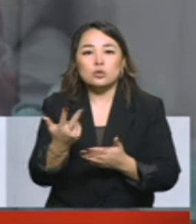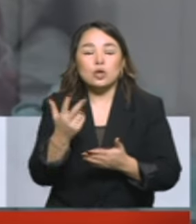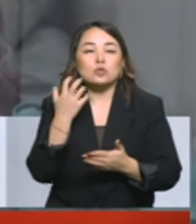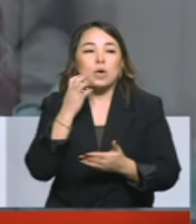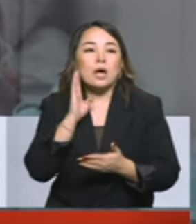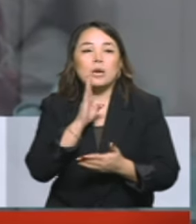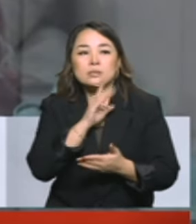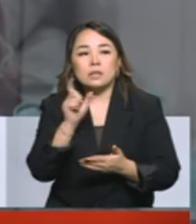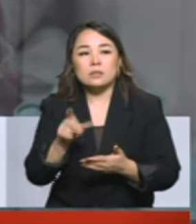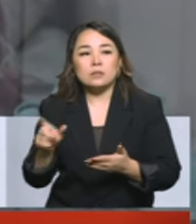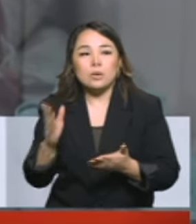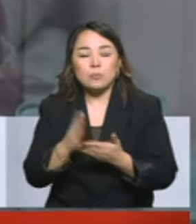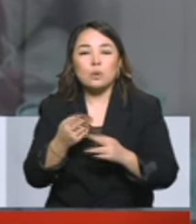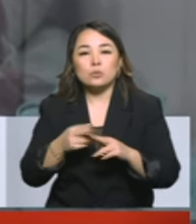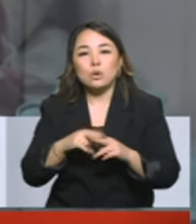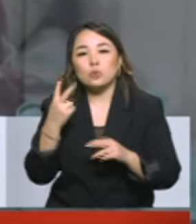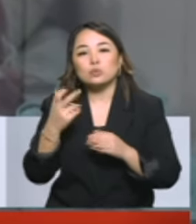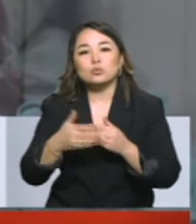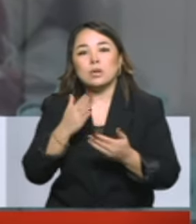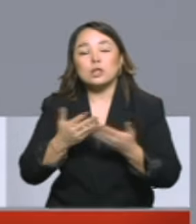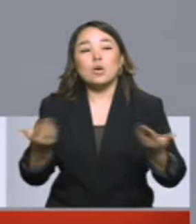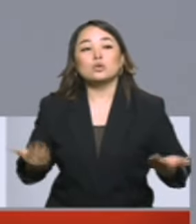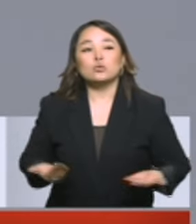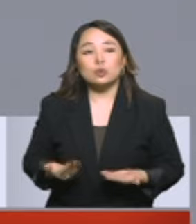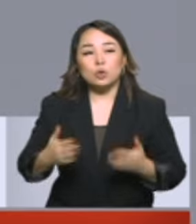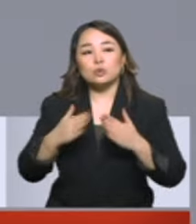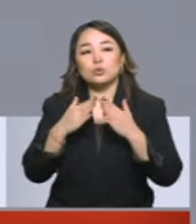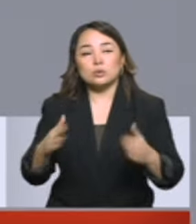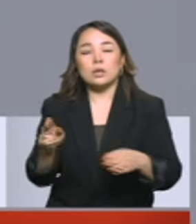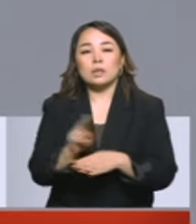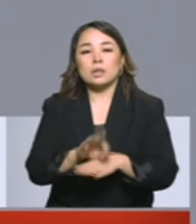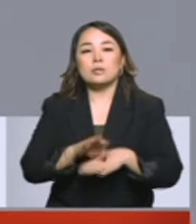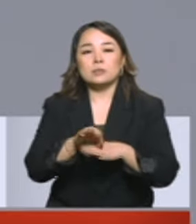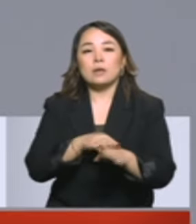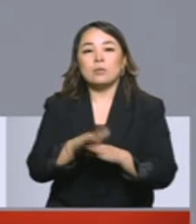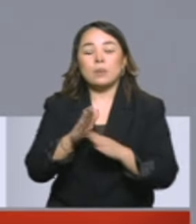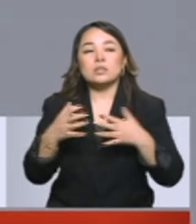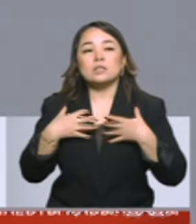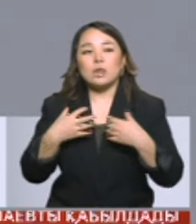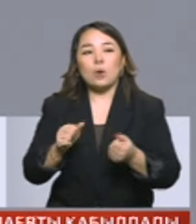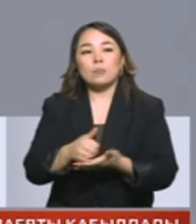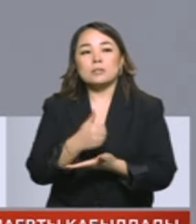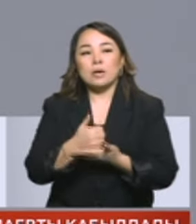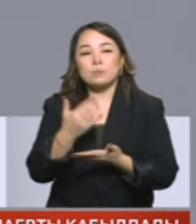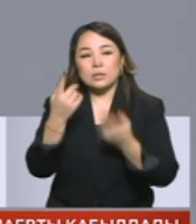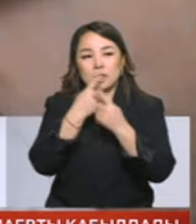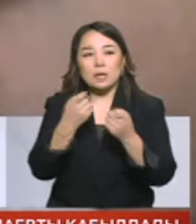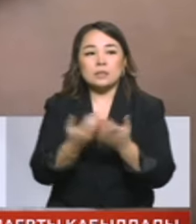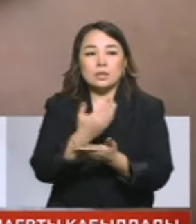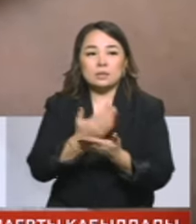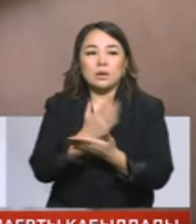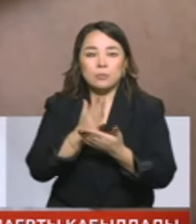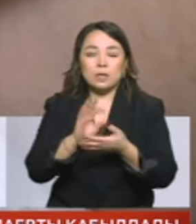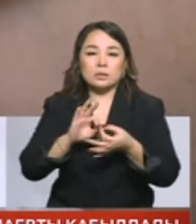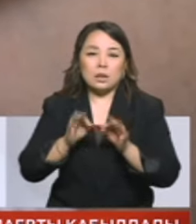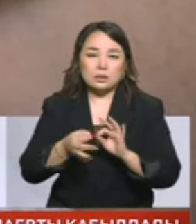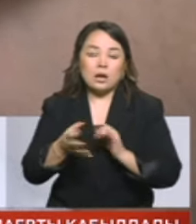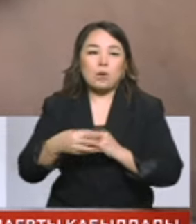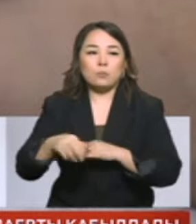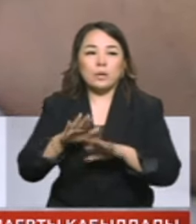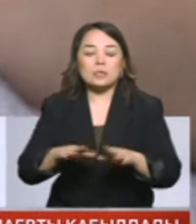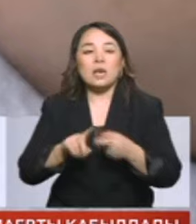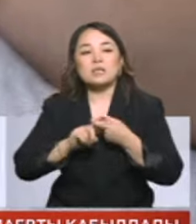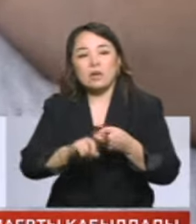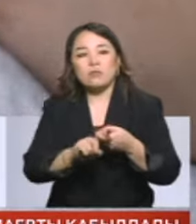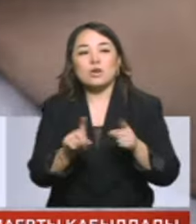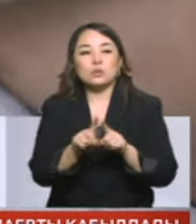әйел бар. Ал одан бөлек 300-ге жуық тұрғын үйде ем қабылдауда. Денсаулық сақтау басқармасының мәлімет сүйенсек, аймақта